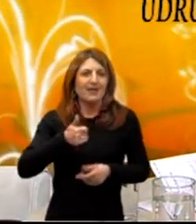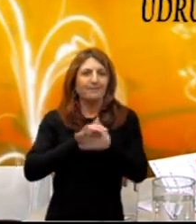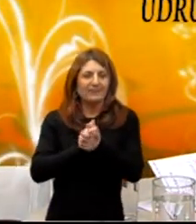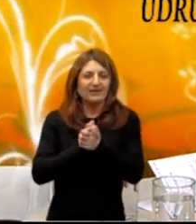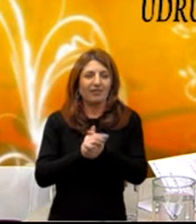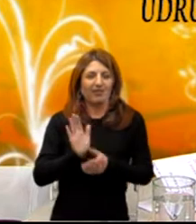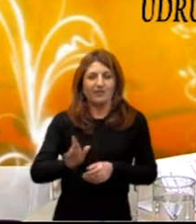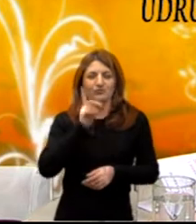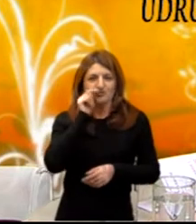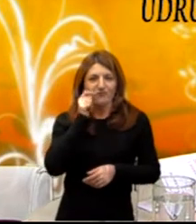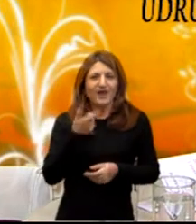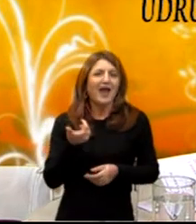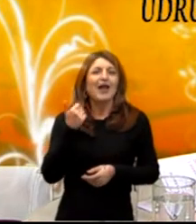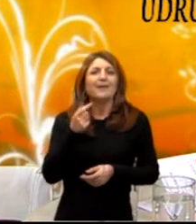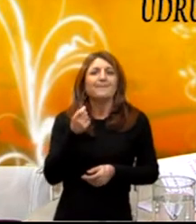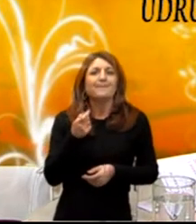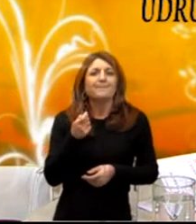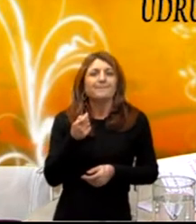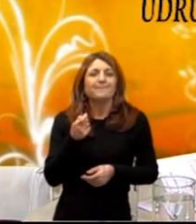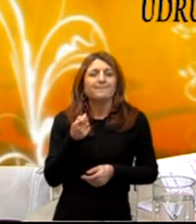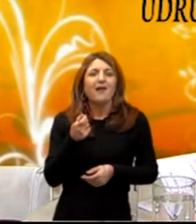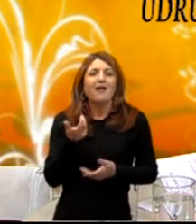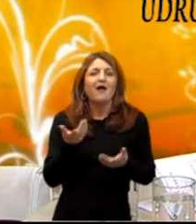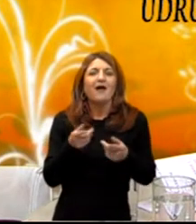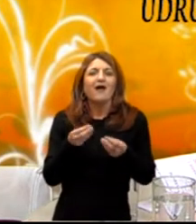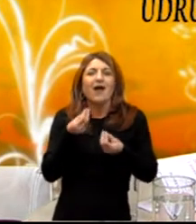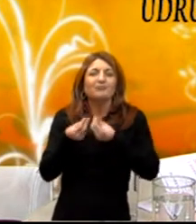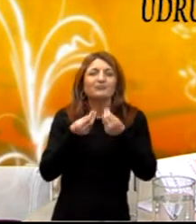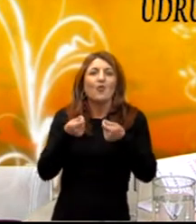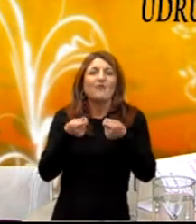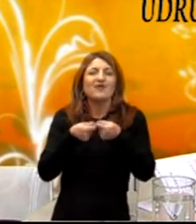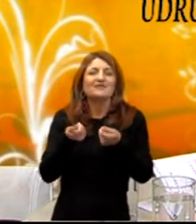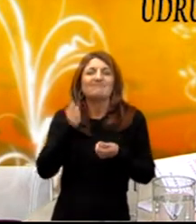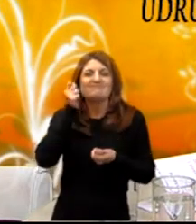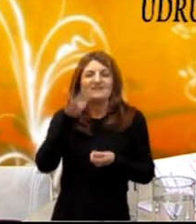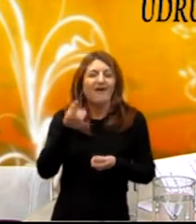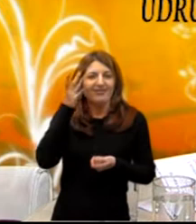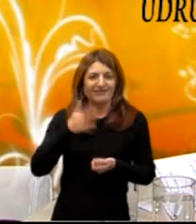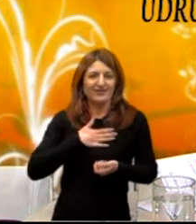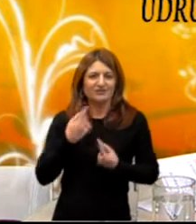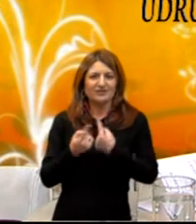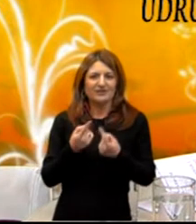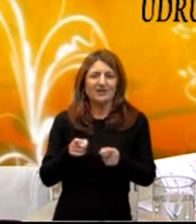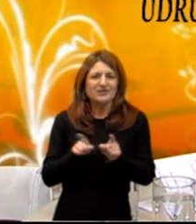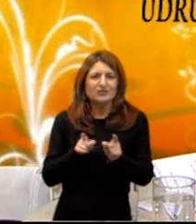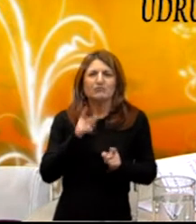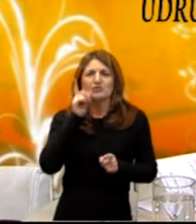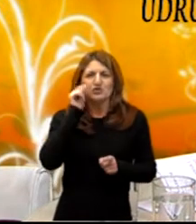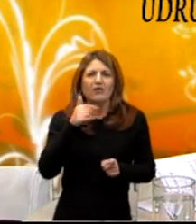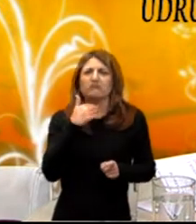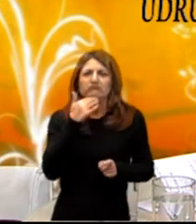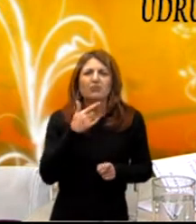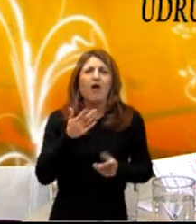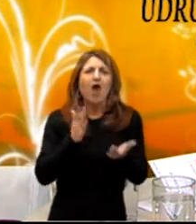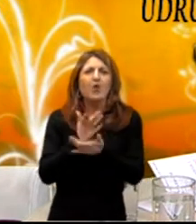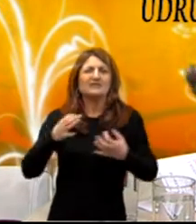Tu bi odmah htjela malo ući u onu, onu svakodnevnicu našu, a to je da bi i zdrav čovjek koji ništa ne treba